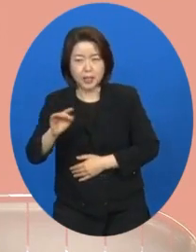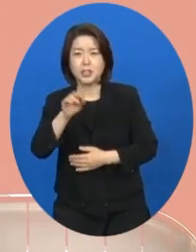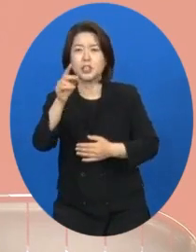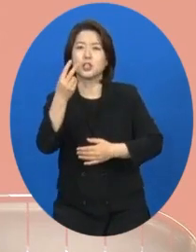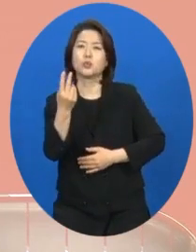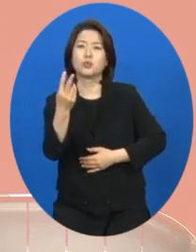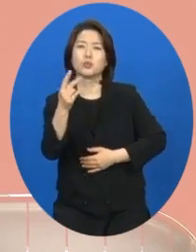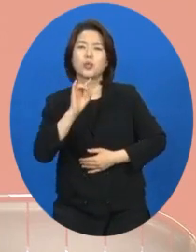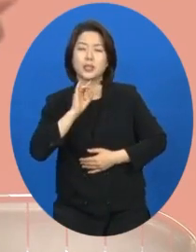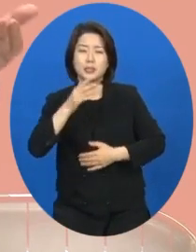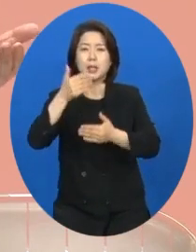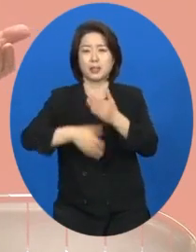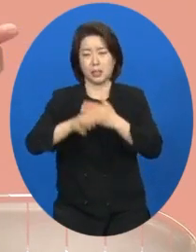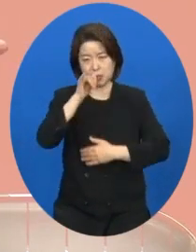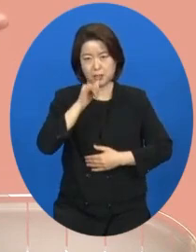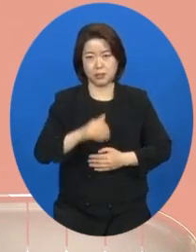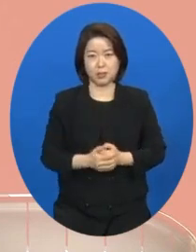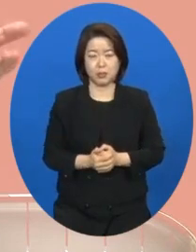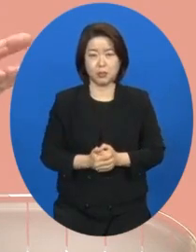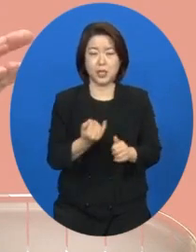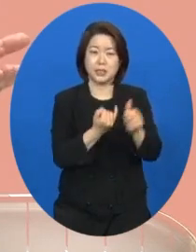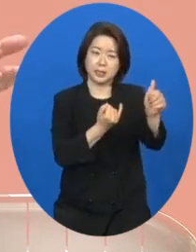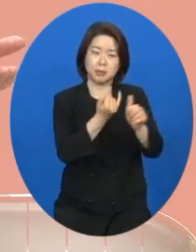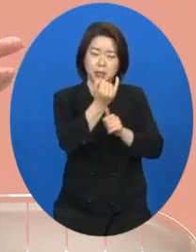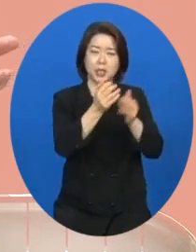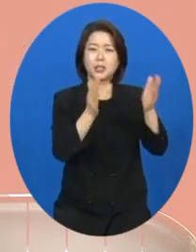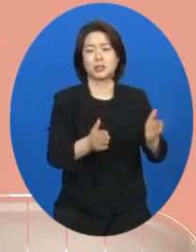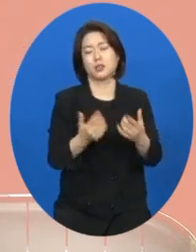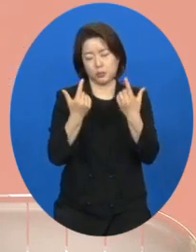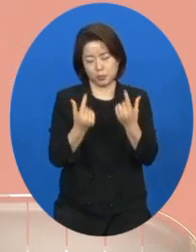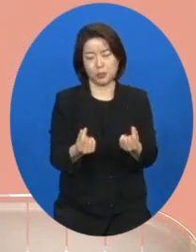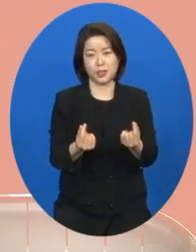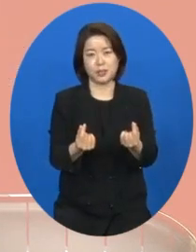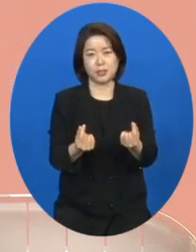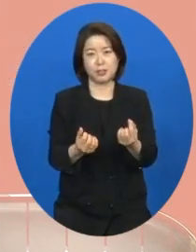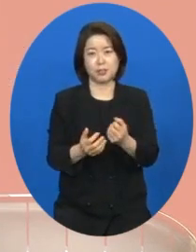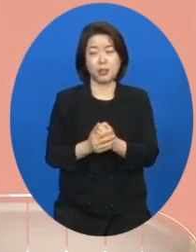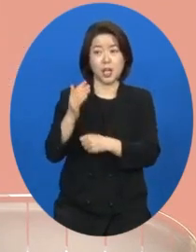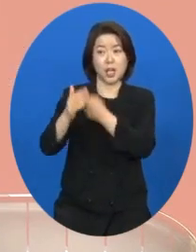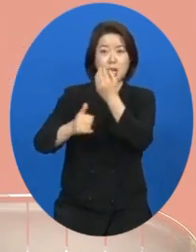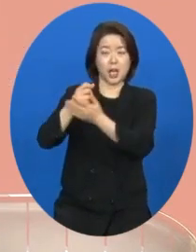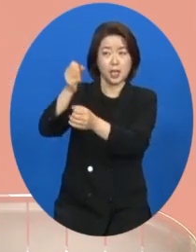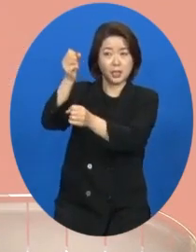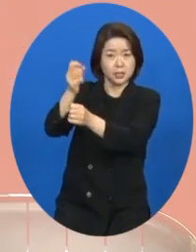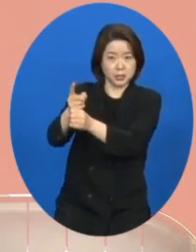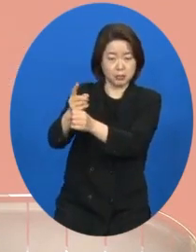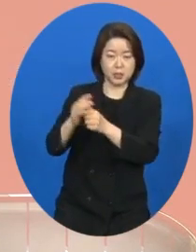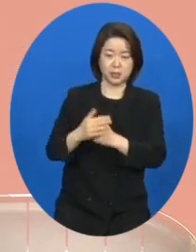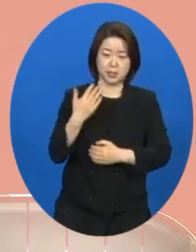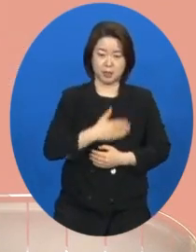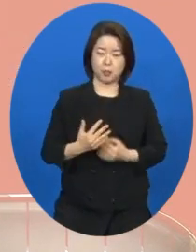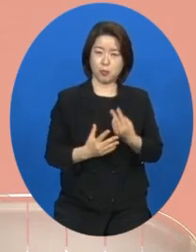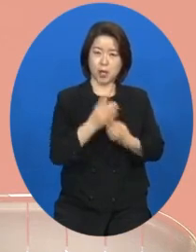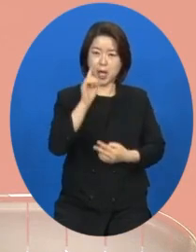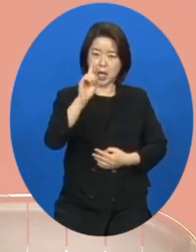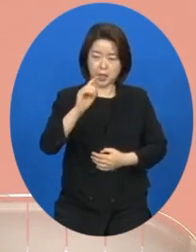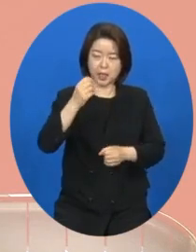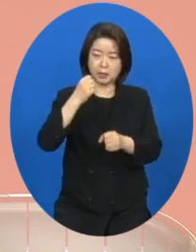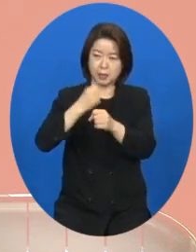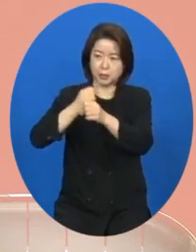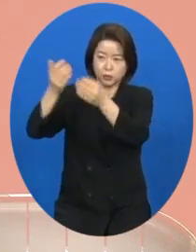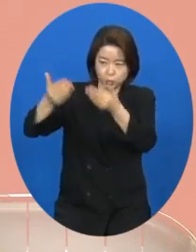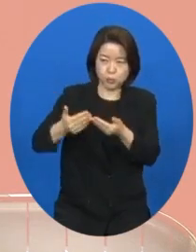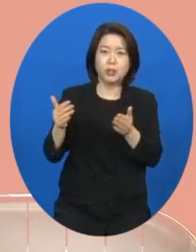있습니다. 남편과 아내 사이도 똑같아요. 하나님이 이미 한 몸이 되게 해